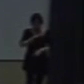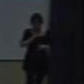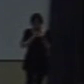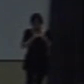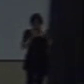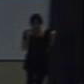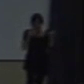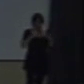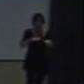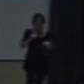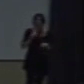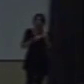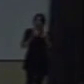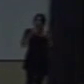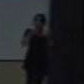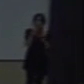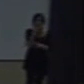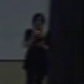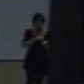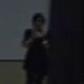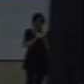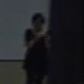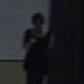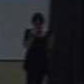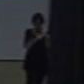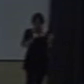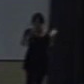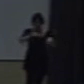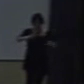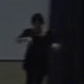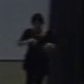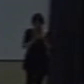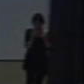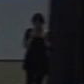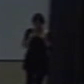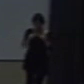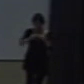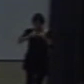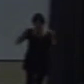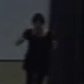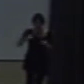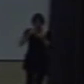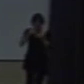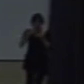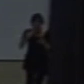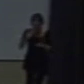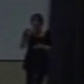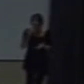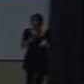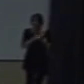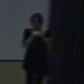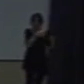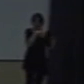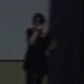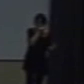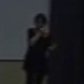en faig 3 per setmana, més o menys, i clar, i acabes a les 4 del matí i bueno, la cosa es converteix en una... Quan ets sol, diguem, és una cosa una mica complicada,